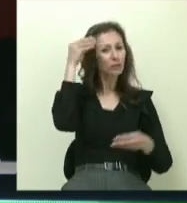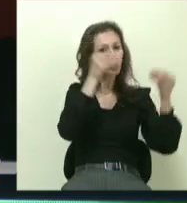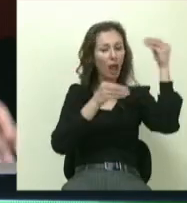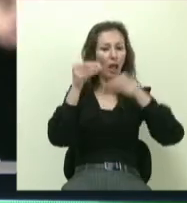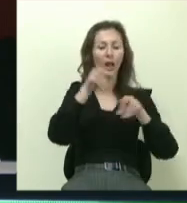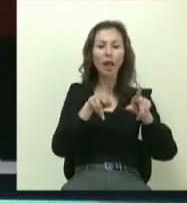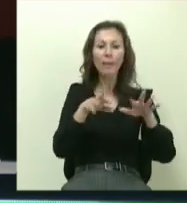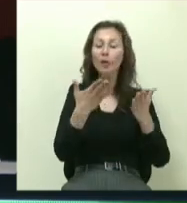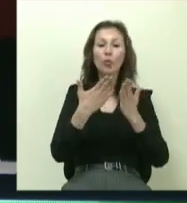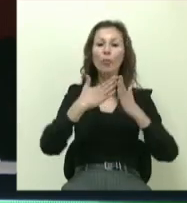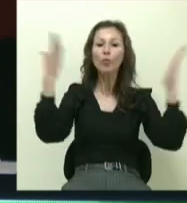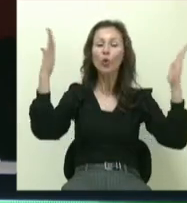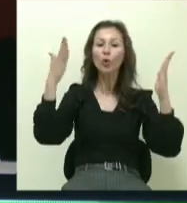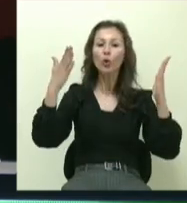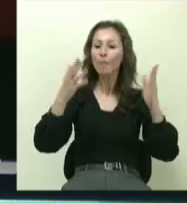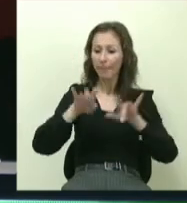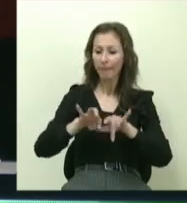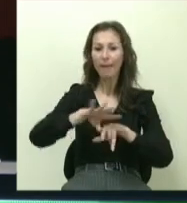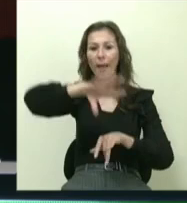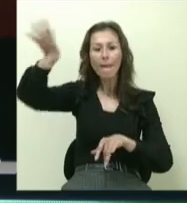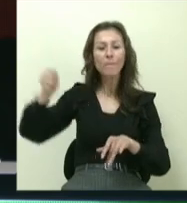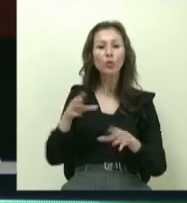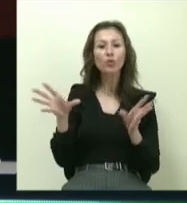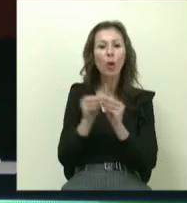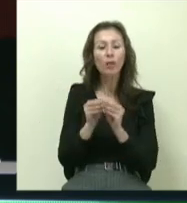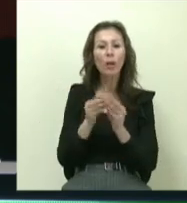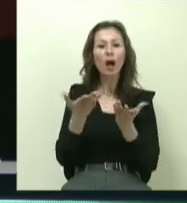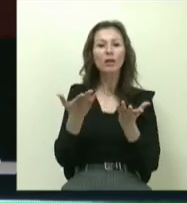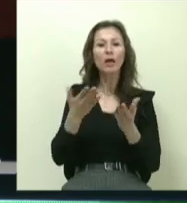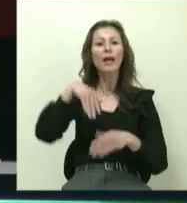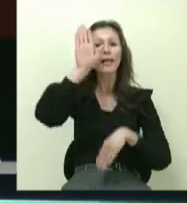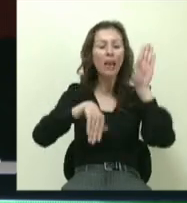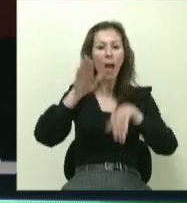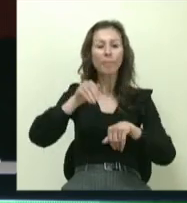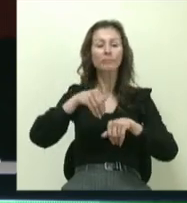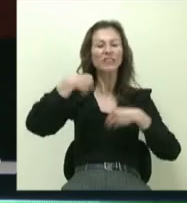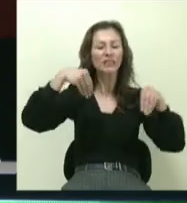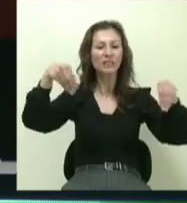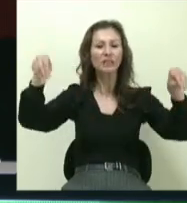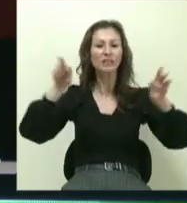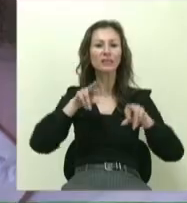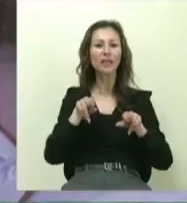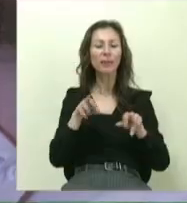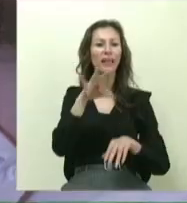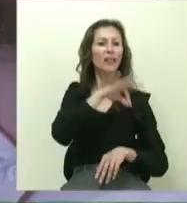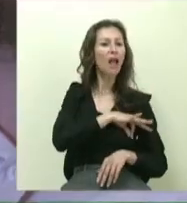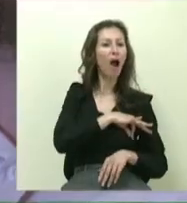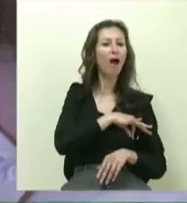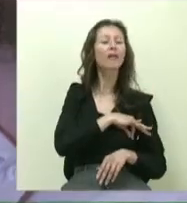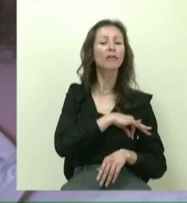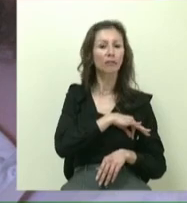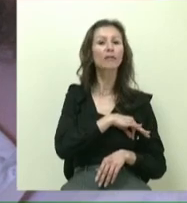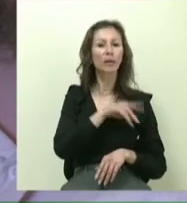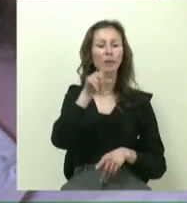büyük miktarda kullanıcı verisi toplamak ve Dijital reklam satışları yoluyla kar elde etmeye